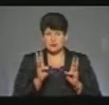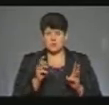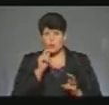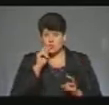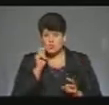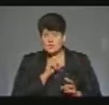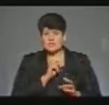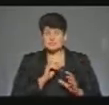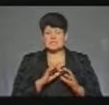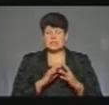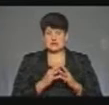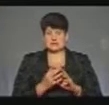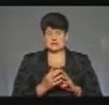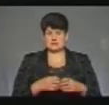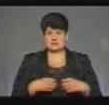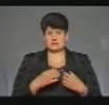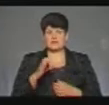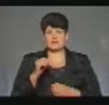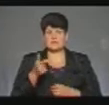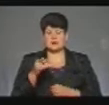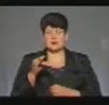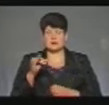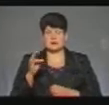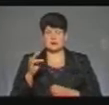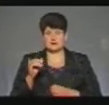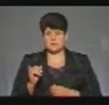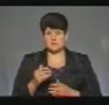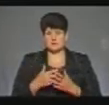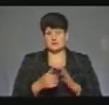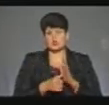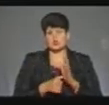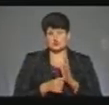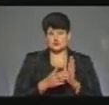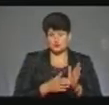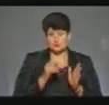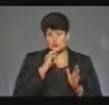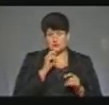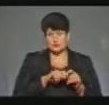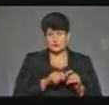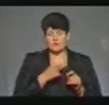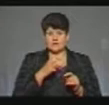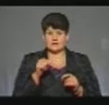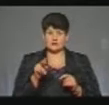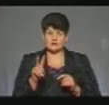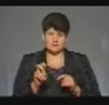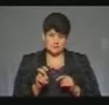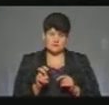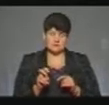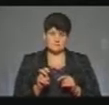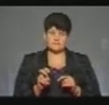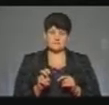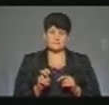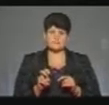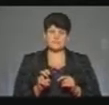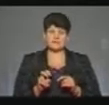певно, світ не бачив. Коли в одній Саграні кількість жертв визнана поляками в районі 600, а українські дослідники говорять до 1200, тому що їх там порахувати нереально,